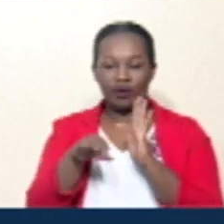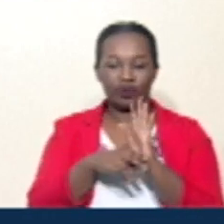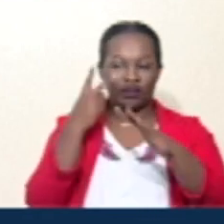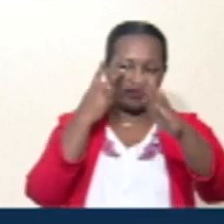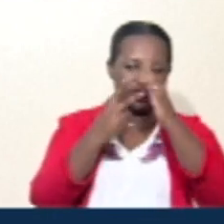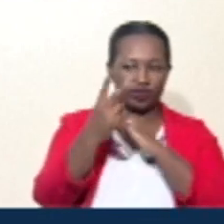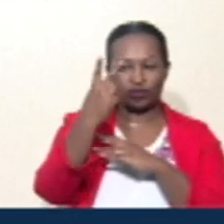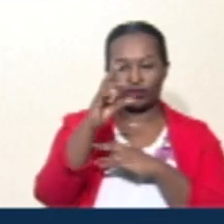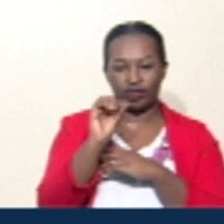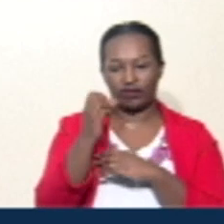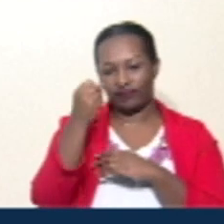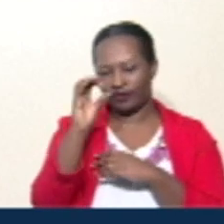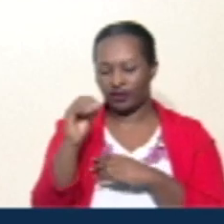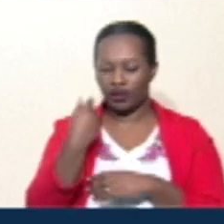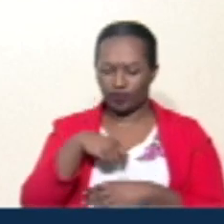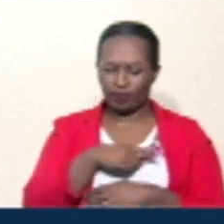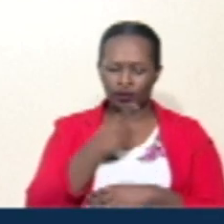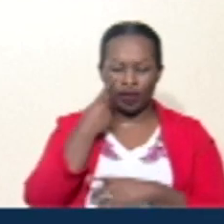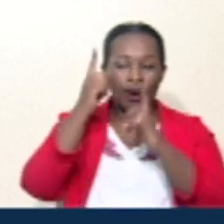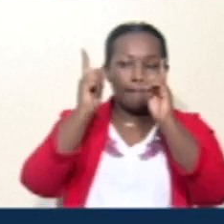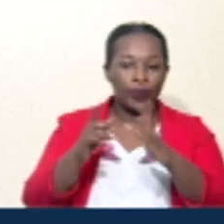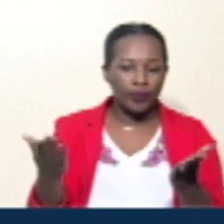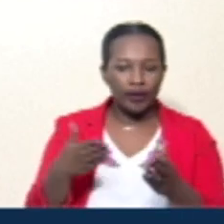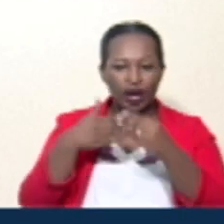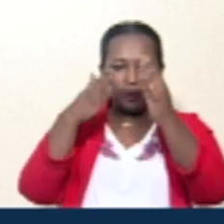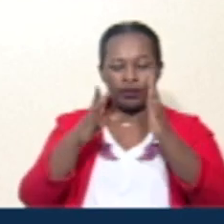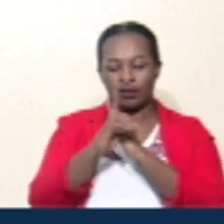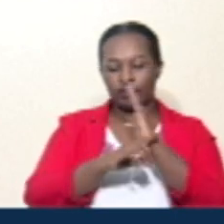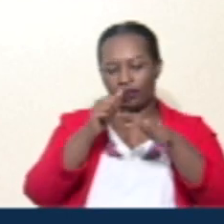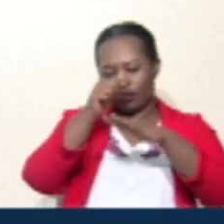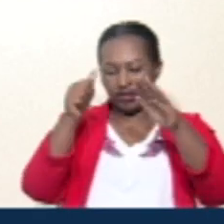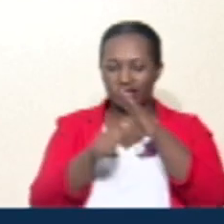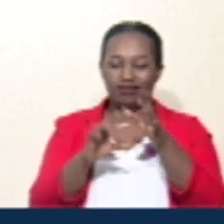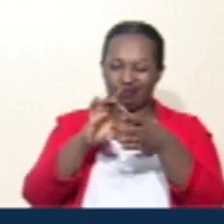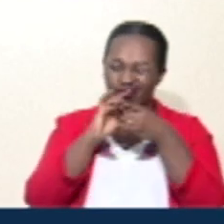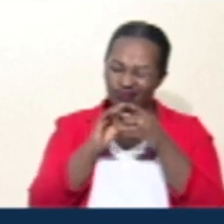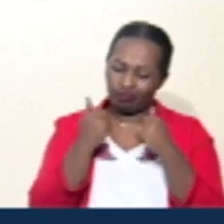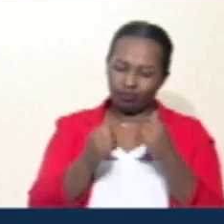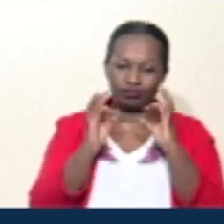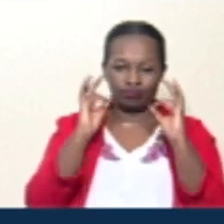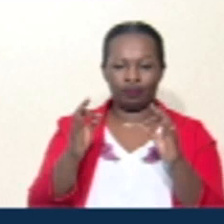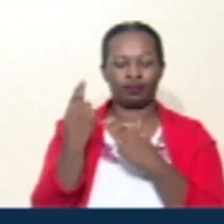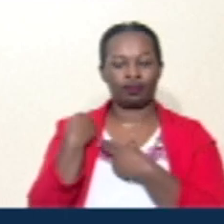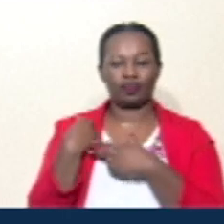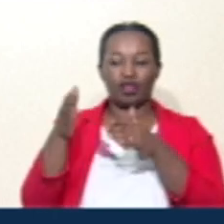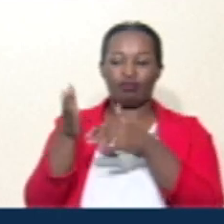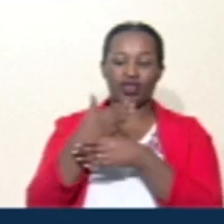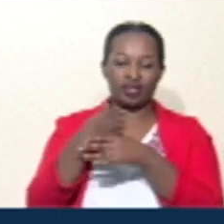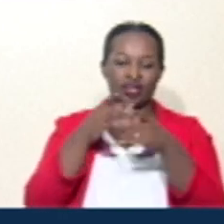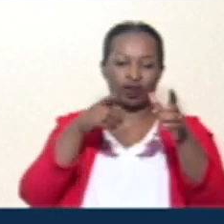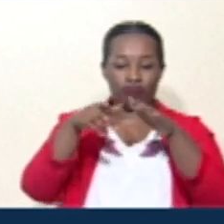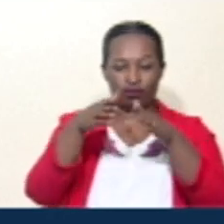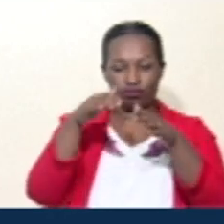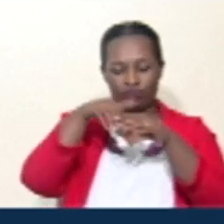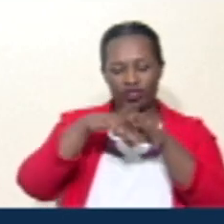hehe, hakorwa iki kugira ngo abayobozi b'uturere bungirije barusheho gufatanya banoze izi nshingano. Minisitiri w'Ubutegetsi bw'Igihugu Gatabazi Jean